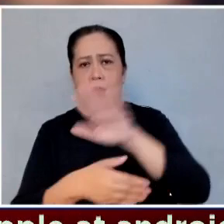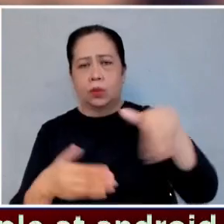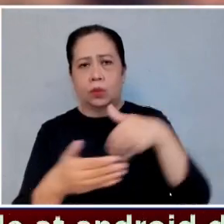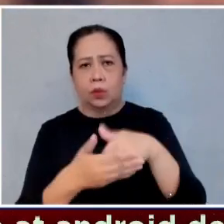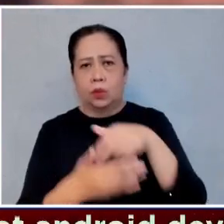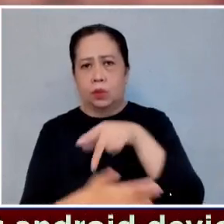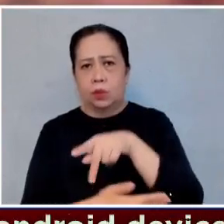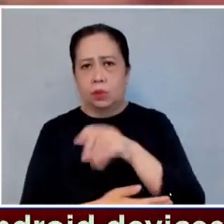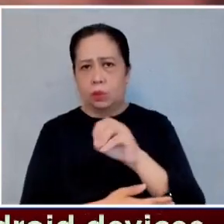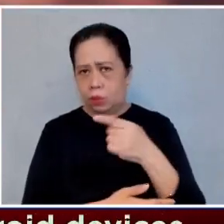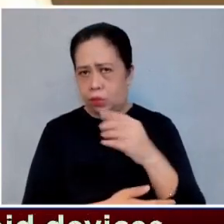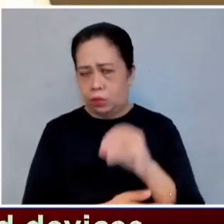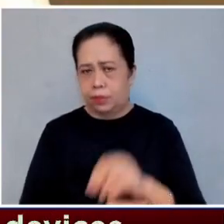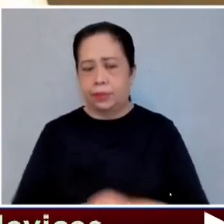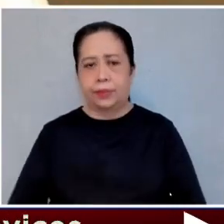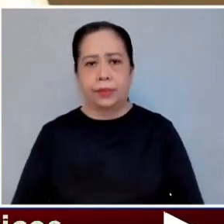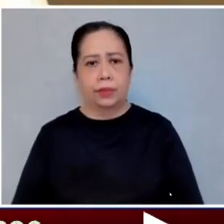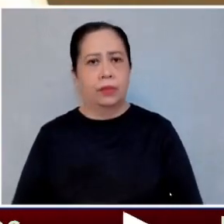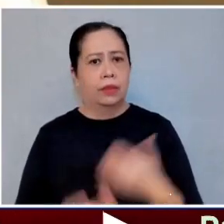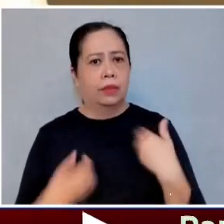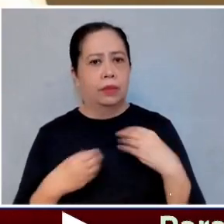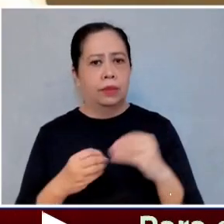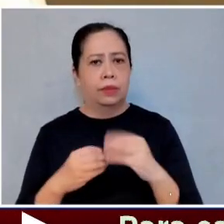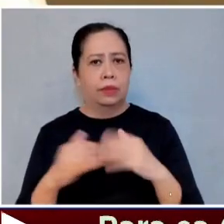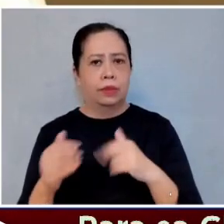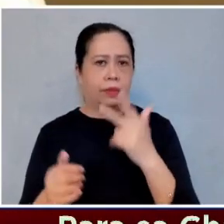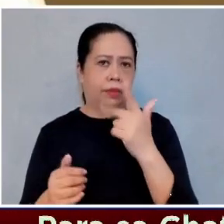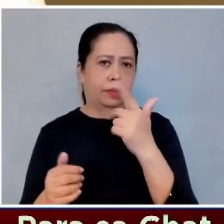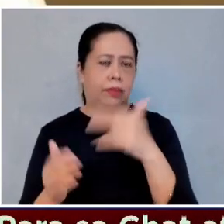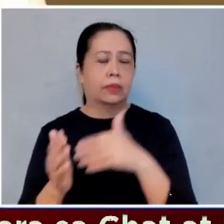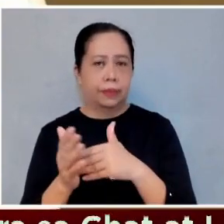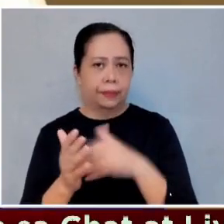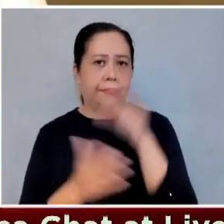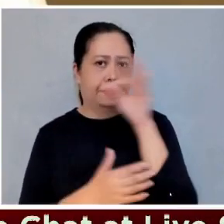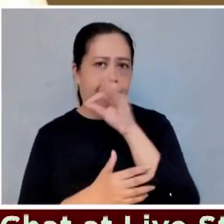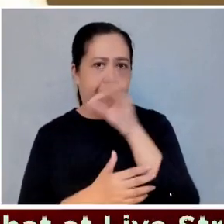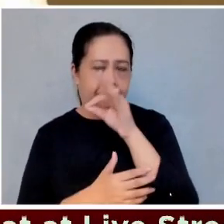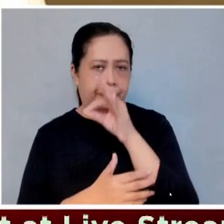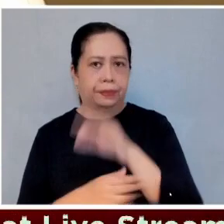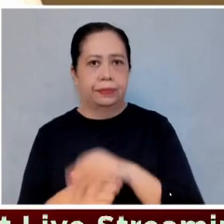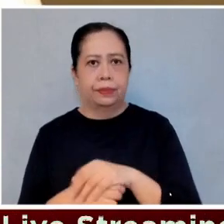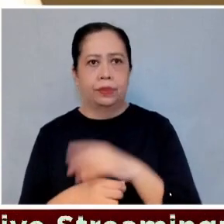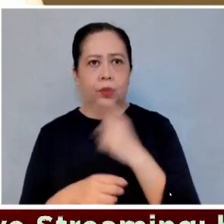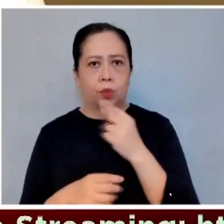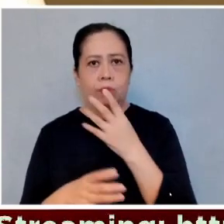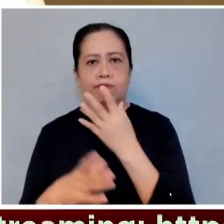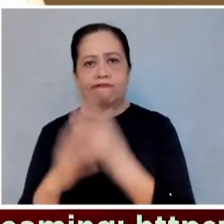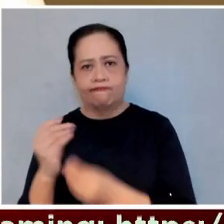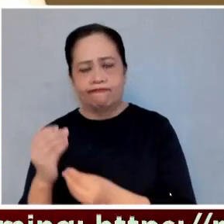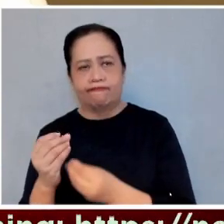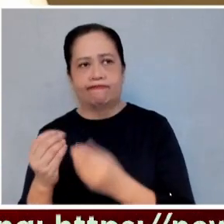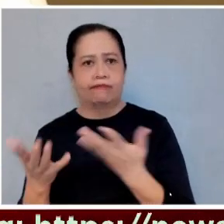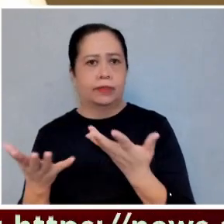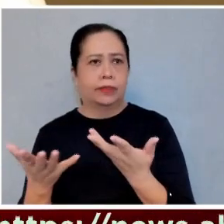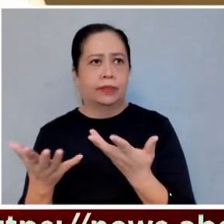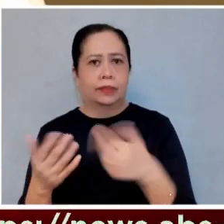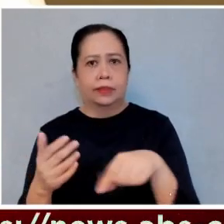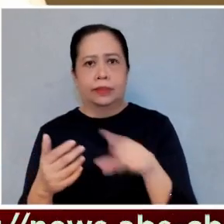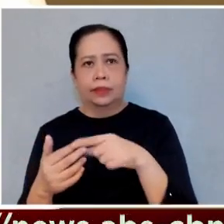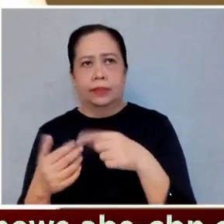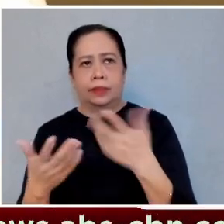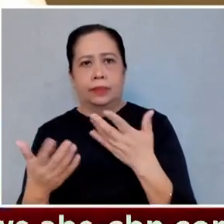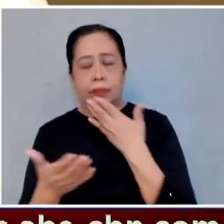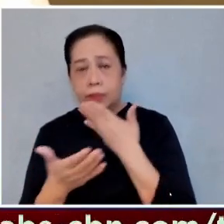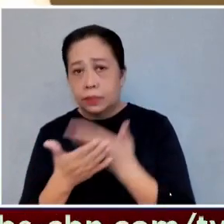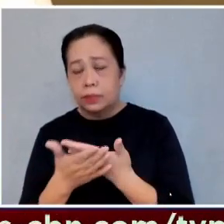ito. There are more than 23,000 Filipinos who will lose decent